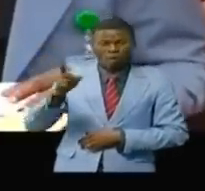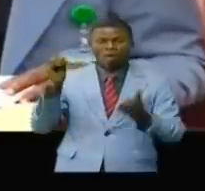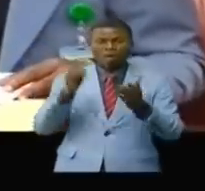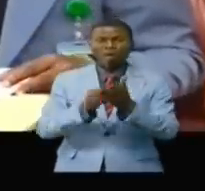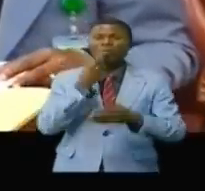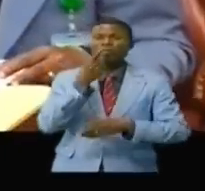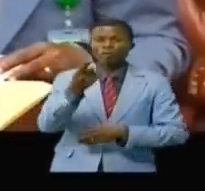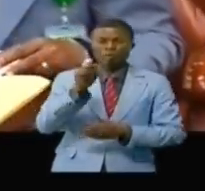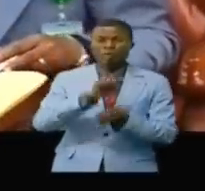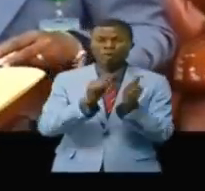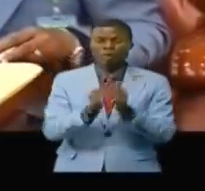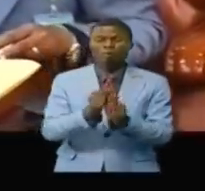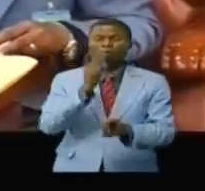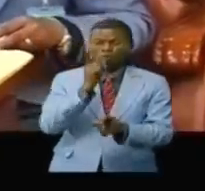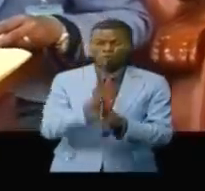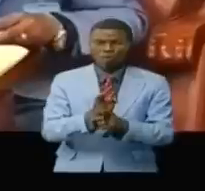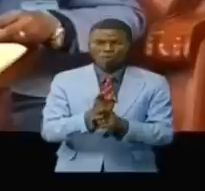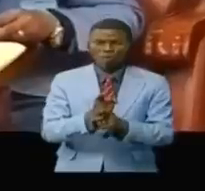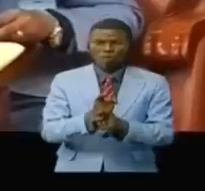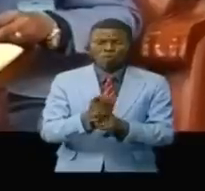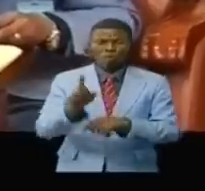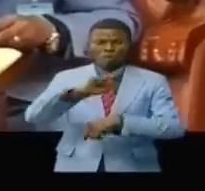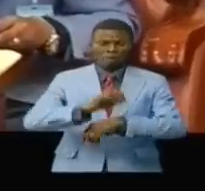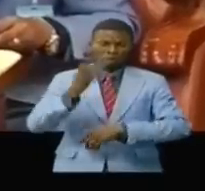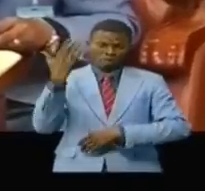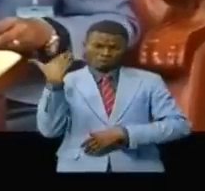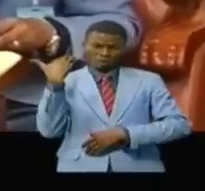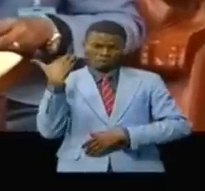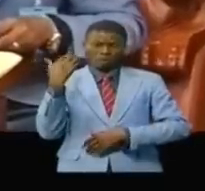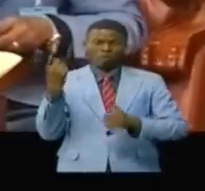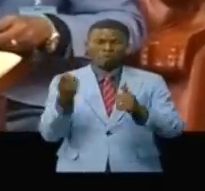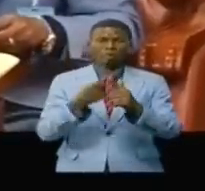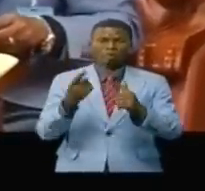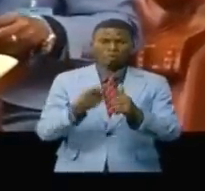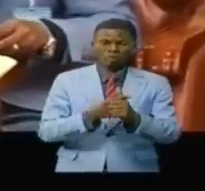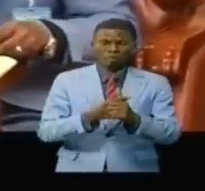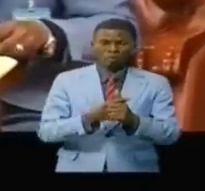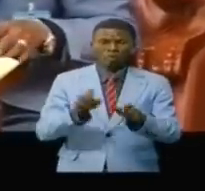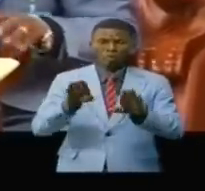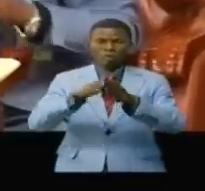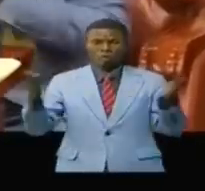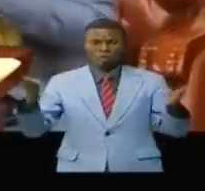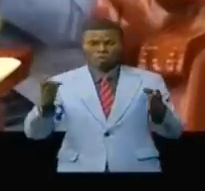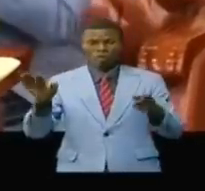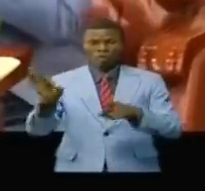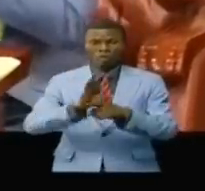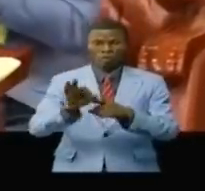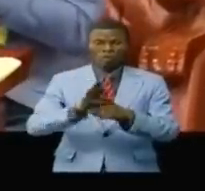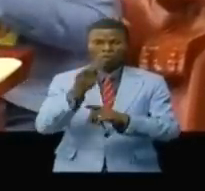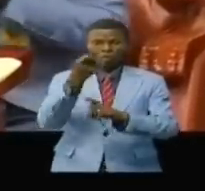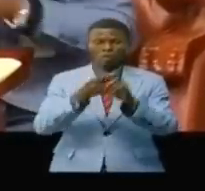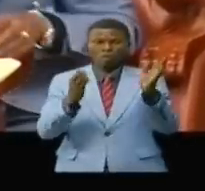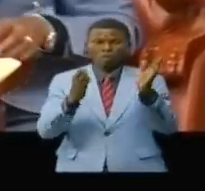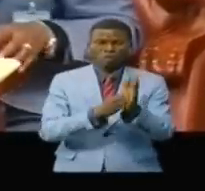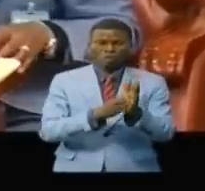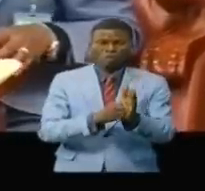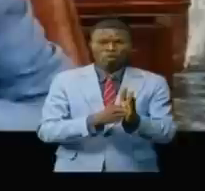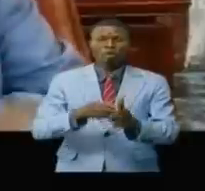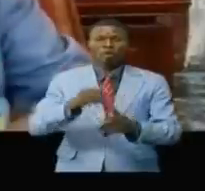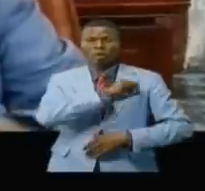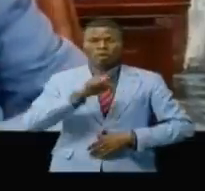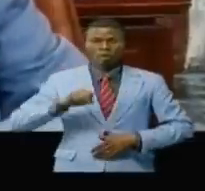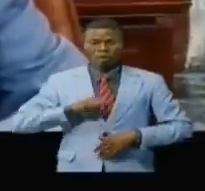sur quelques faits marquants les jours qui se sont passés, notamment l'ouverture de la session de septembre dans les deux chambres du